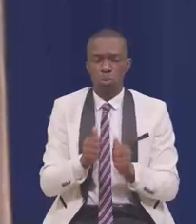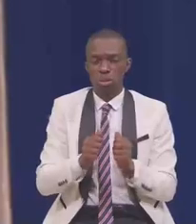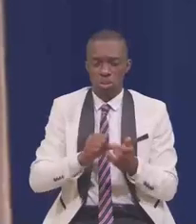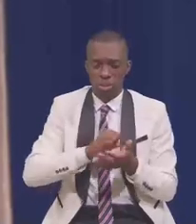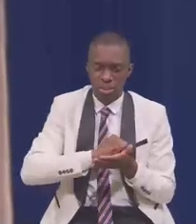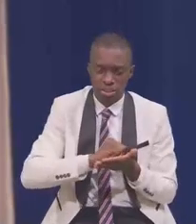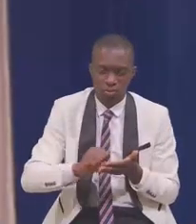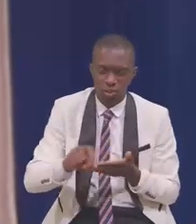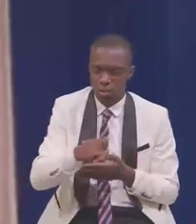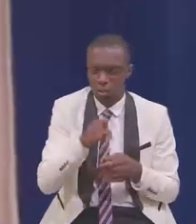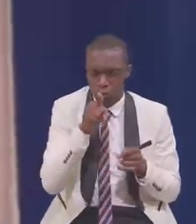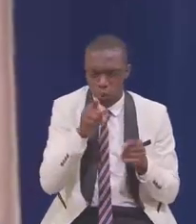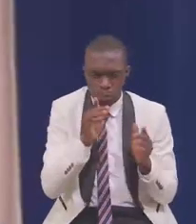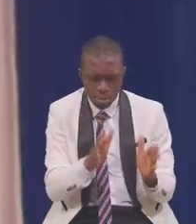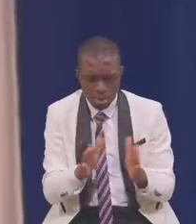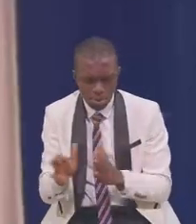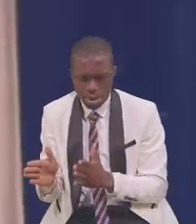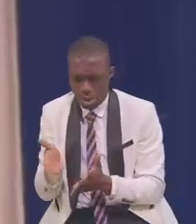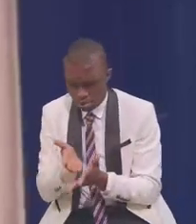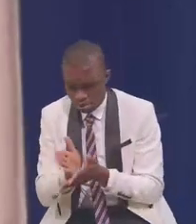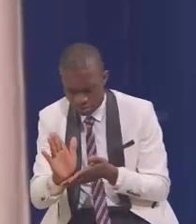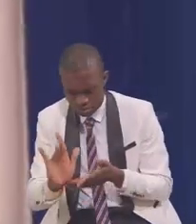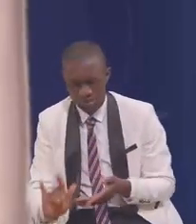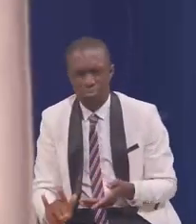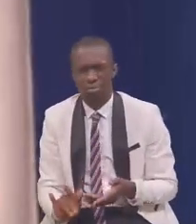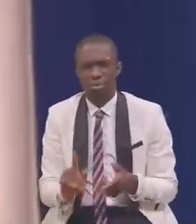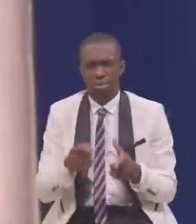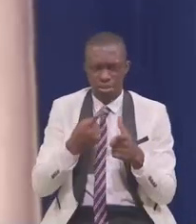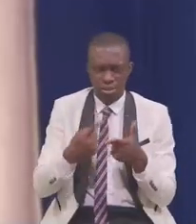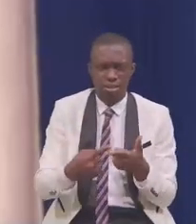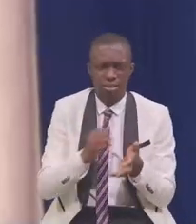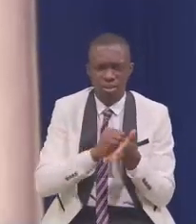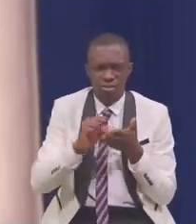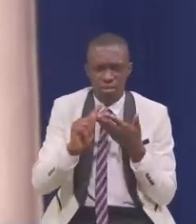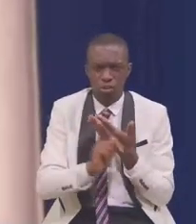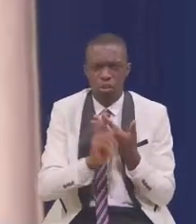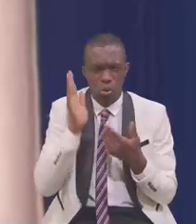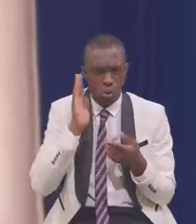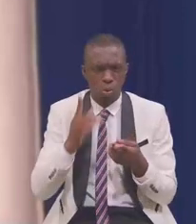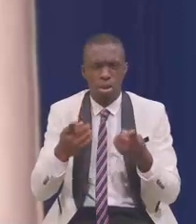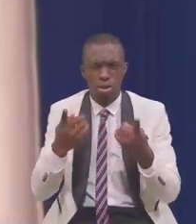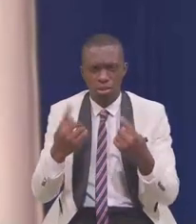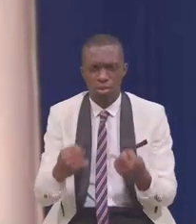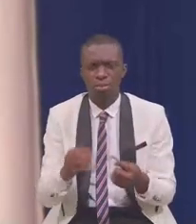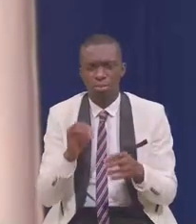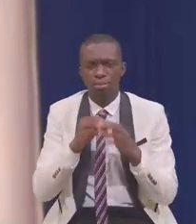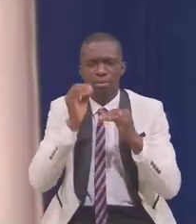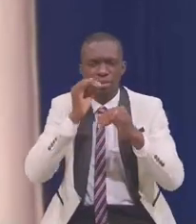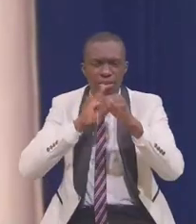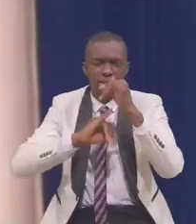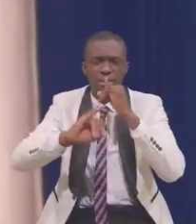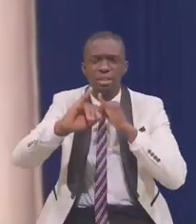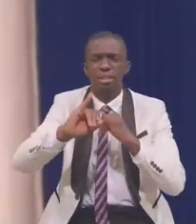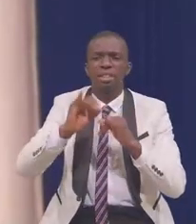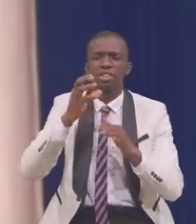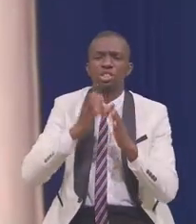la préparation appropriée et puis la sanctification viendra. Ésaïe, chapitre